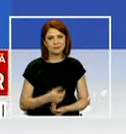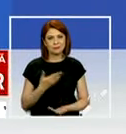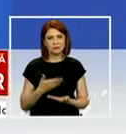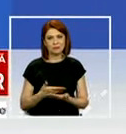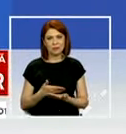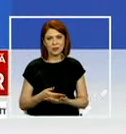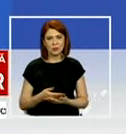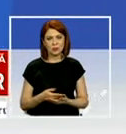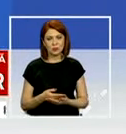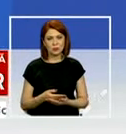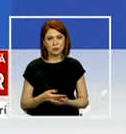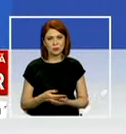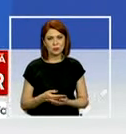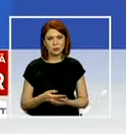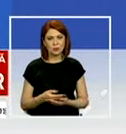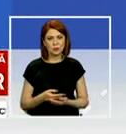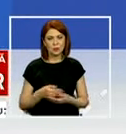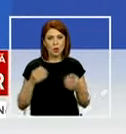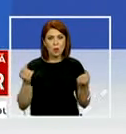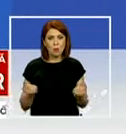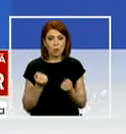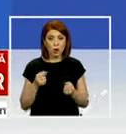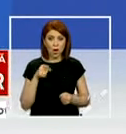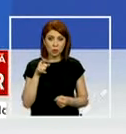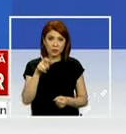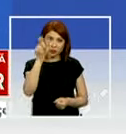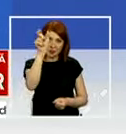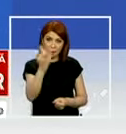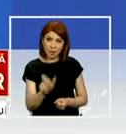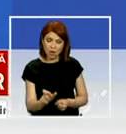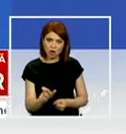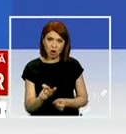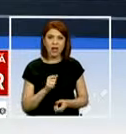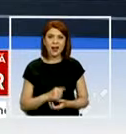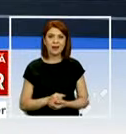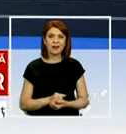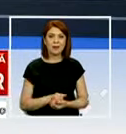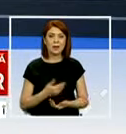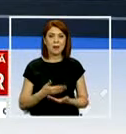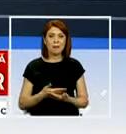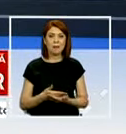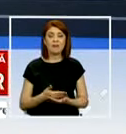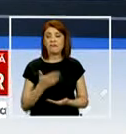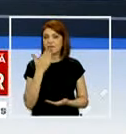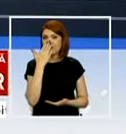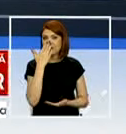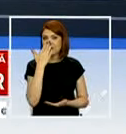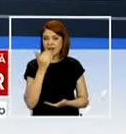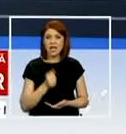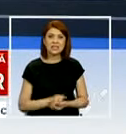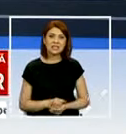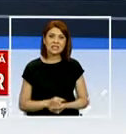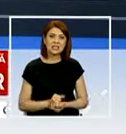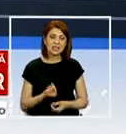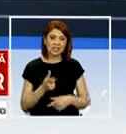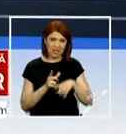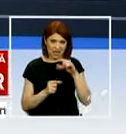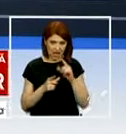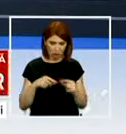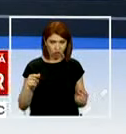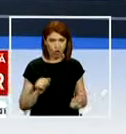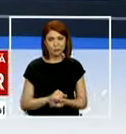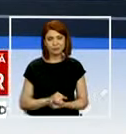pentru angajamentul noastră personal pentru față de NATO